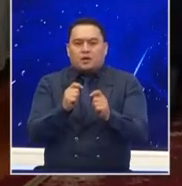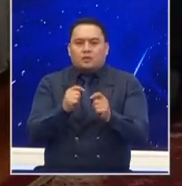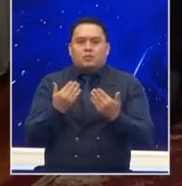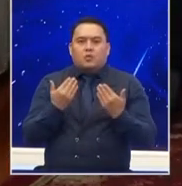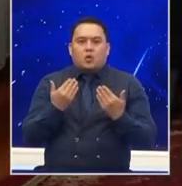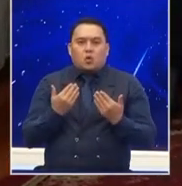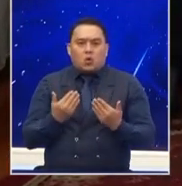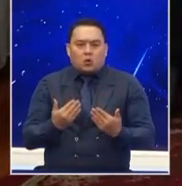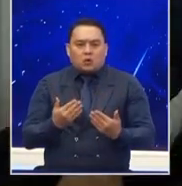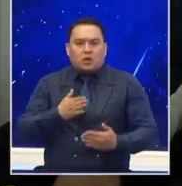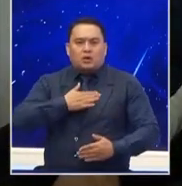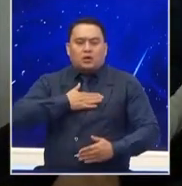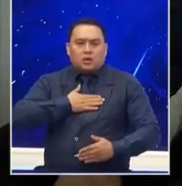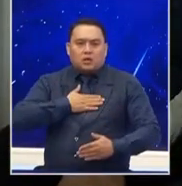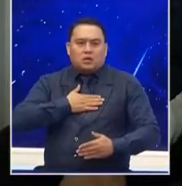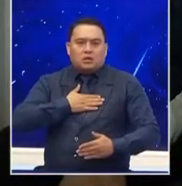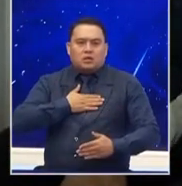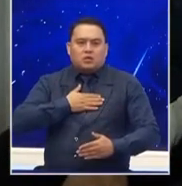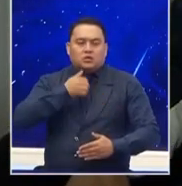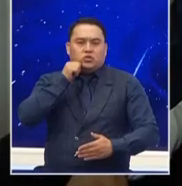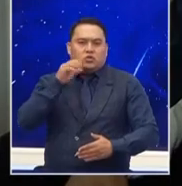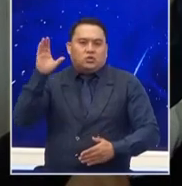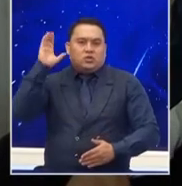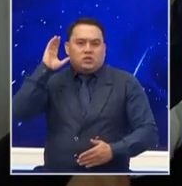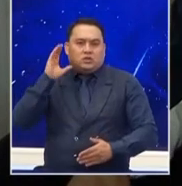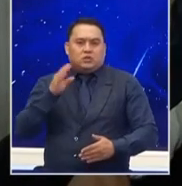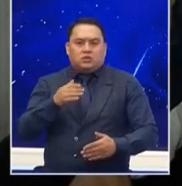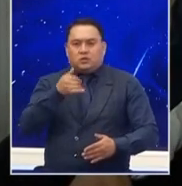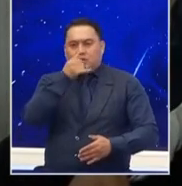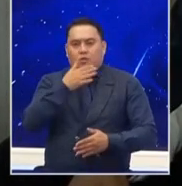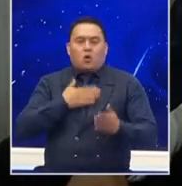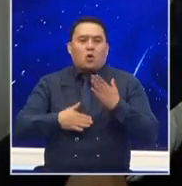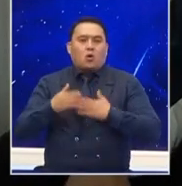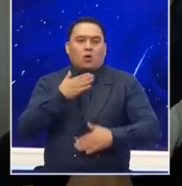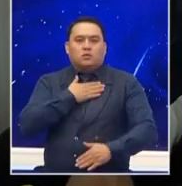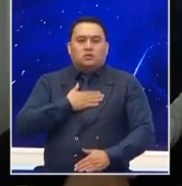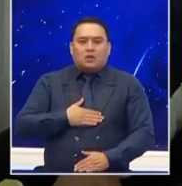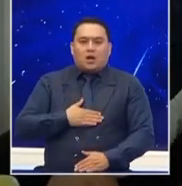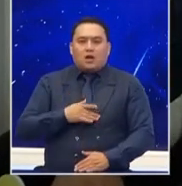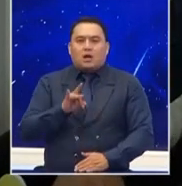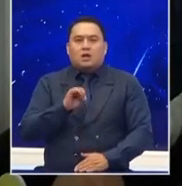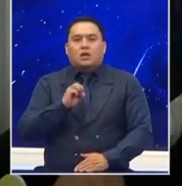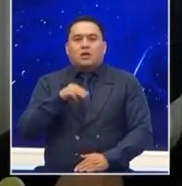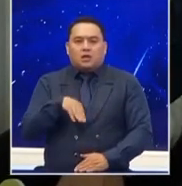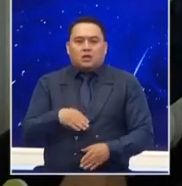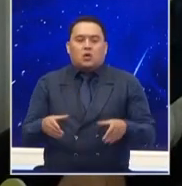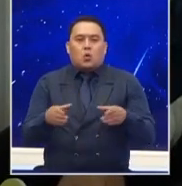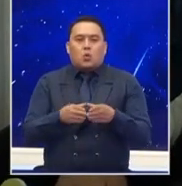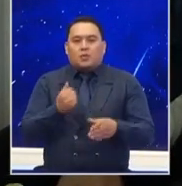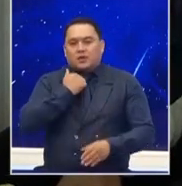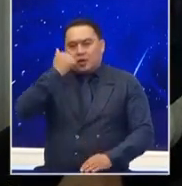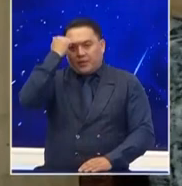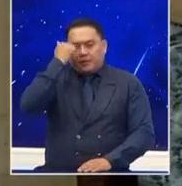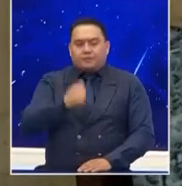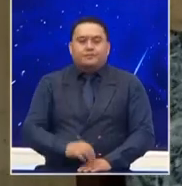қарны жарылып, бұл жаңалықты мен кеше естіп, шыны керек ұйықтай алмадым, қуандым. Қаракет қайырымдылық қорына мыңда бір